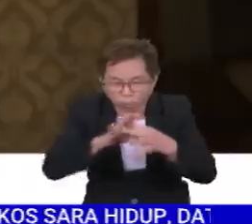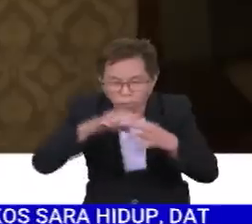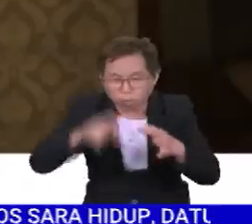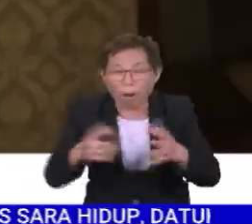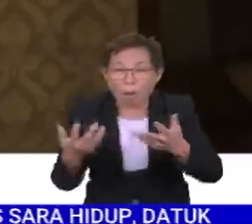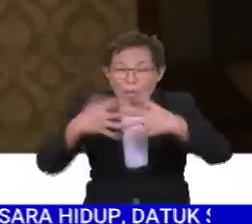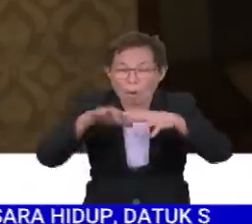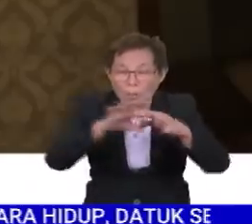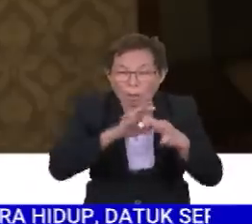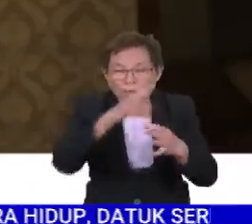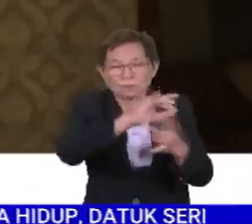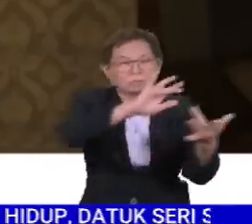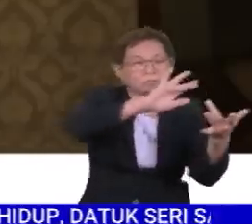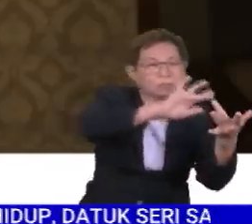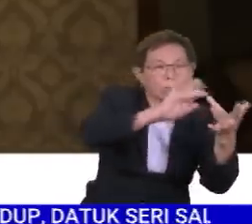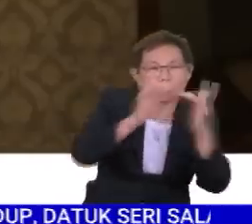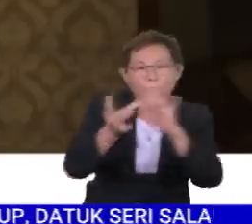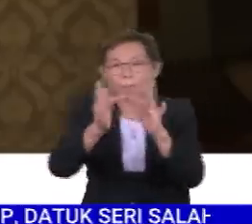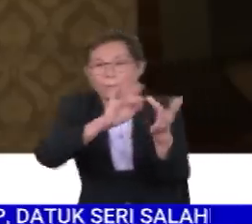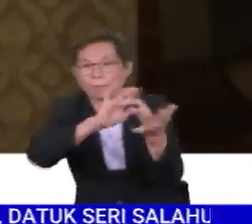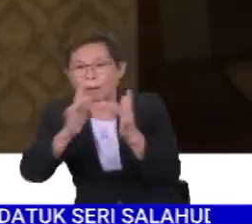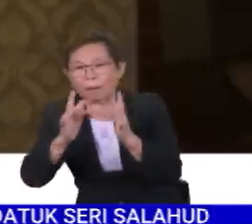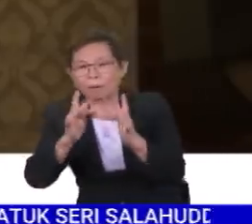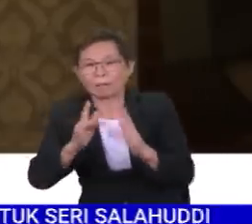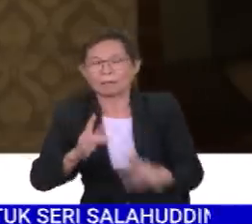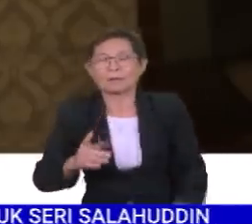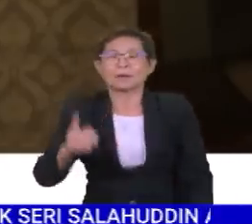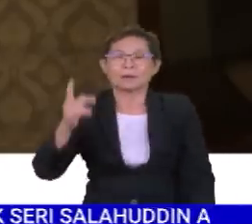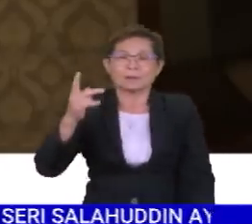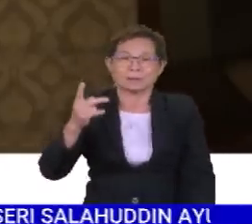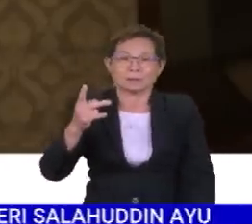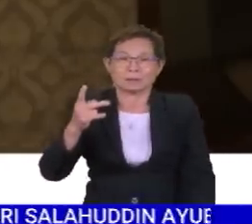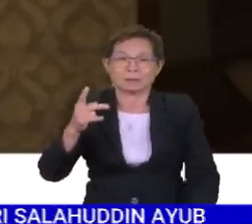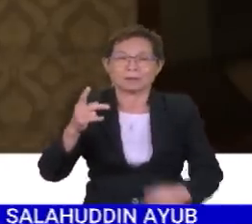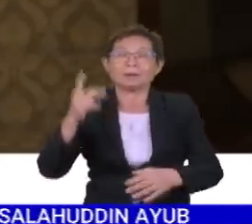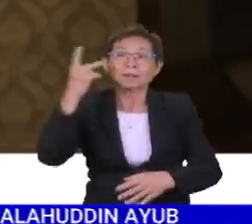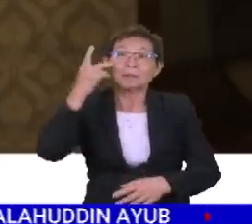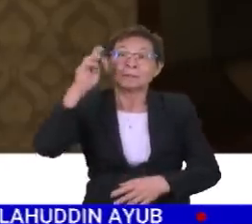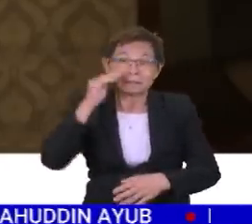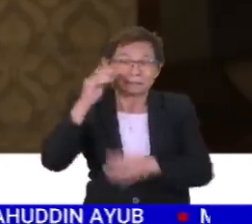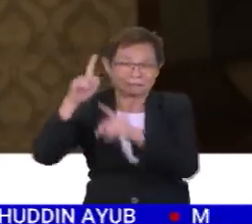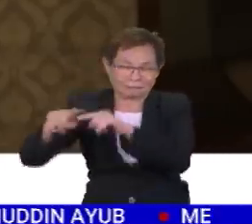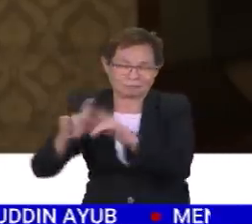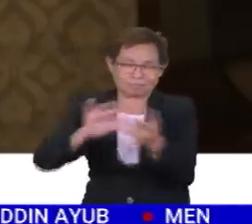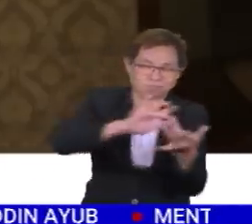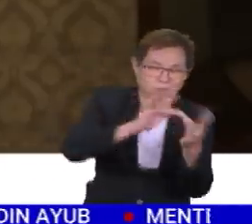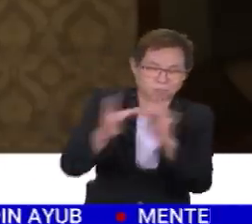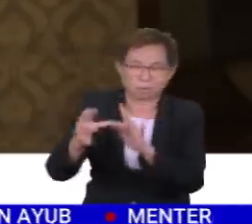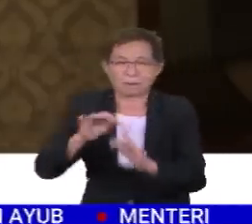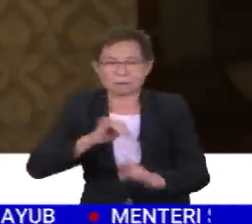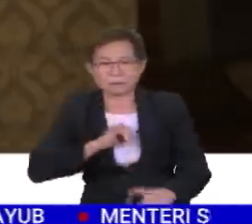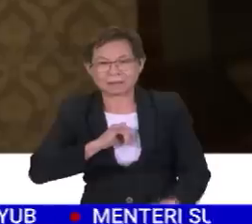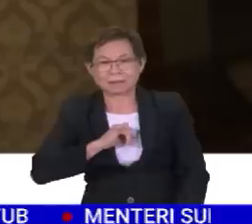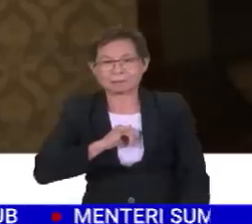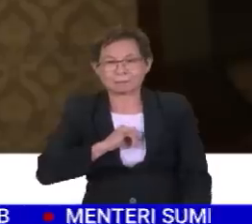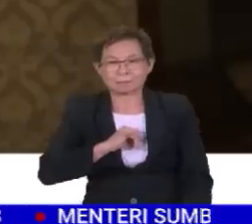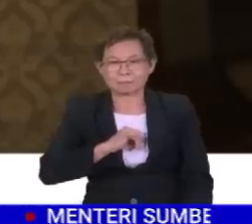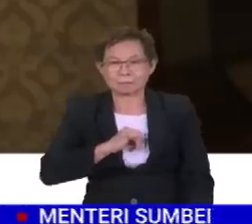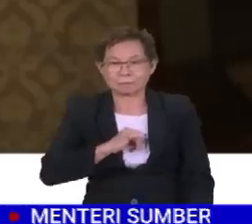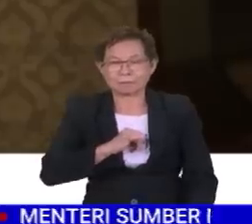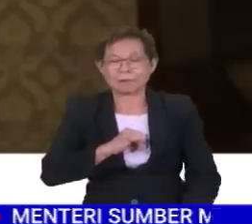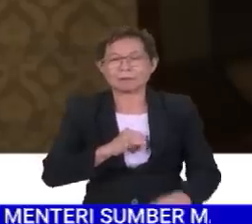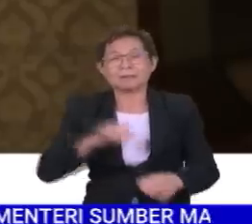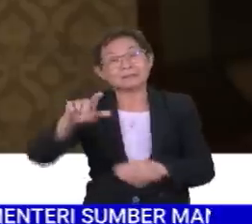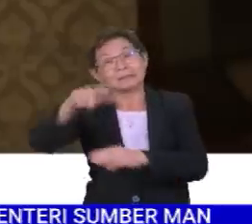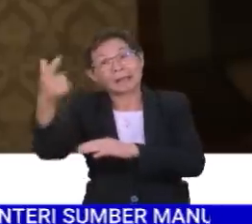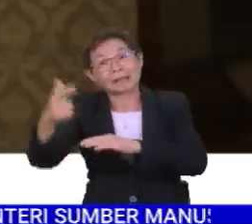juga koordinasi di antara kementerian-kementerian. Jadi saya, selain daripada perkara